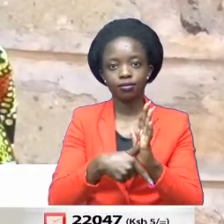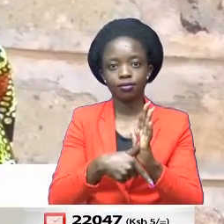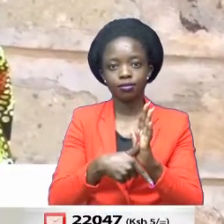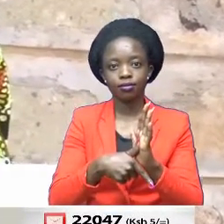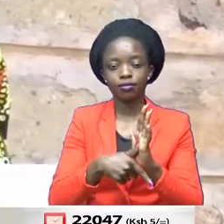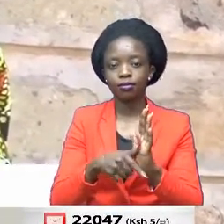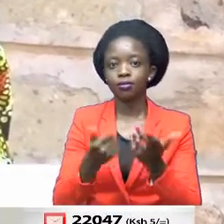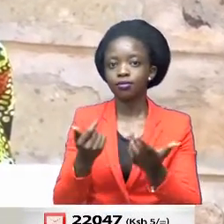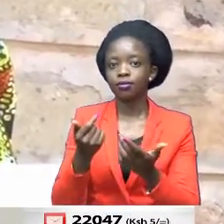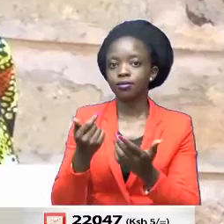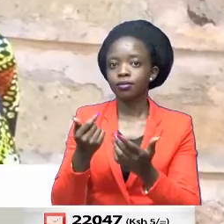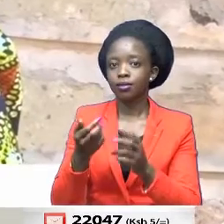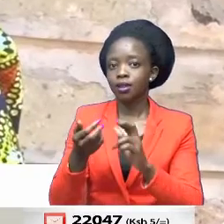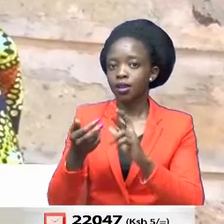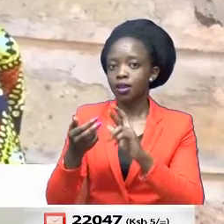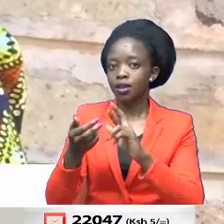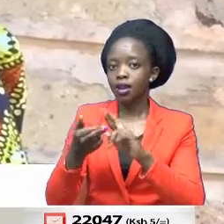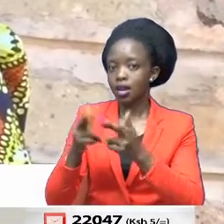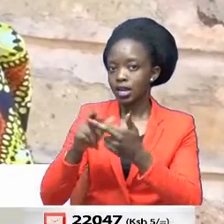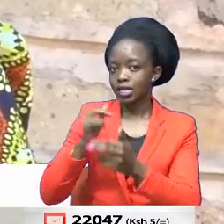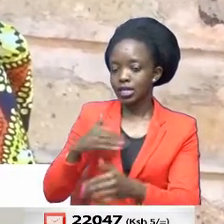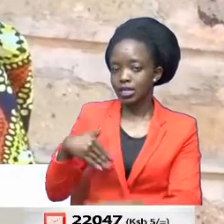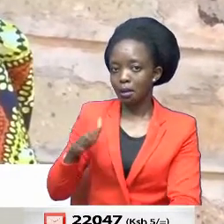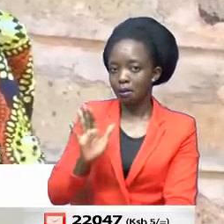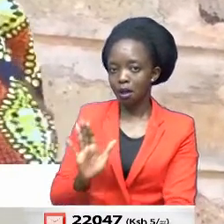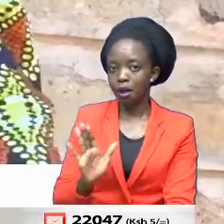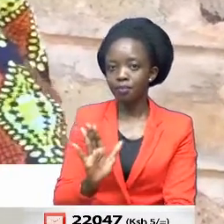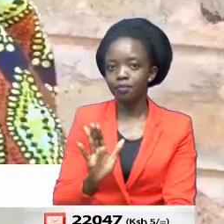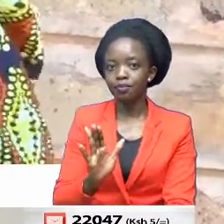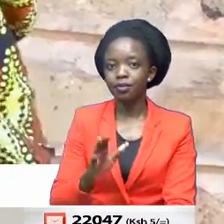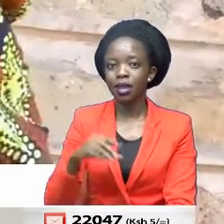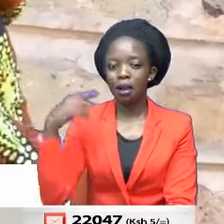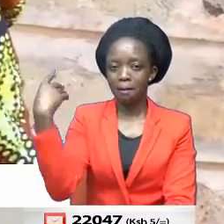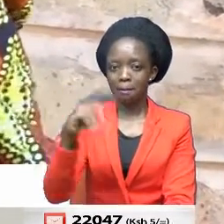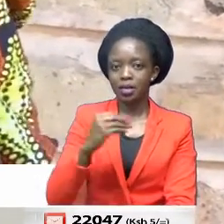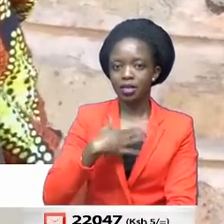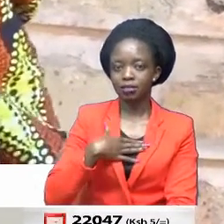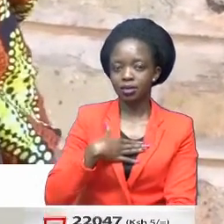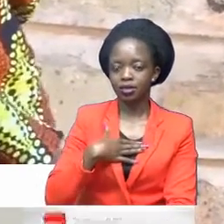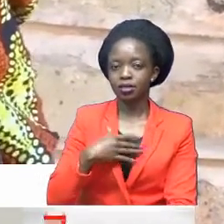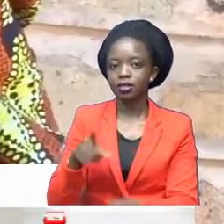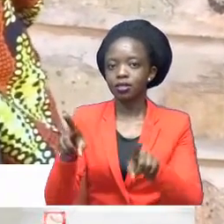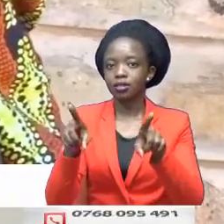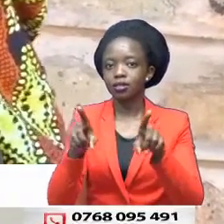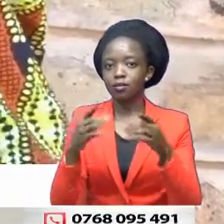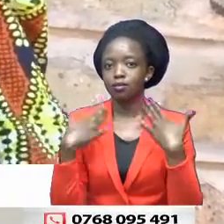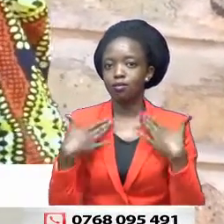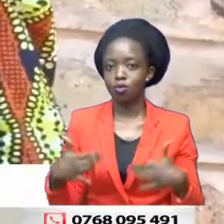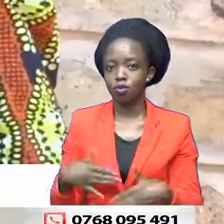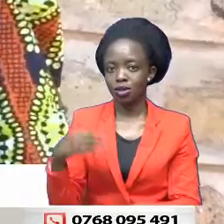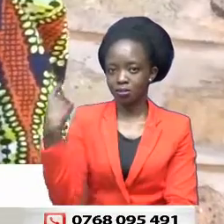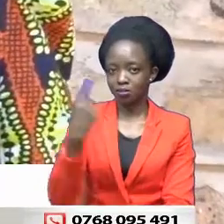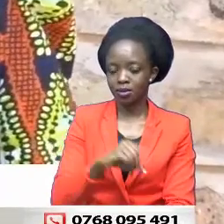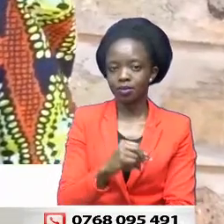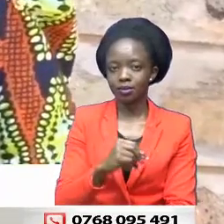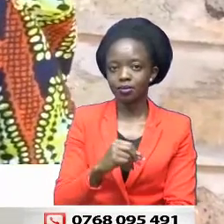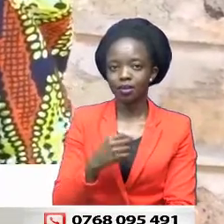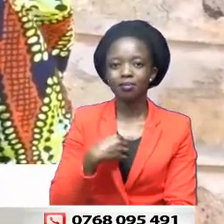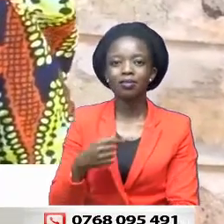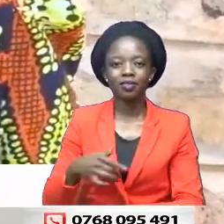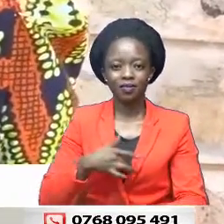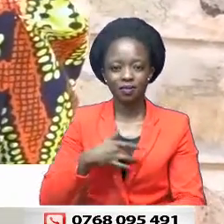msemeji Noah Sakalo akaniweka teki mkono hii. Alafu sasa nikashikia